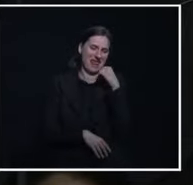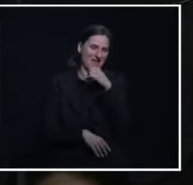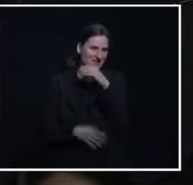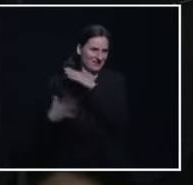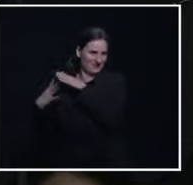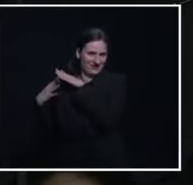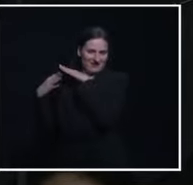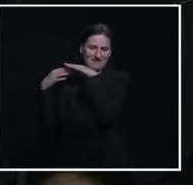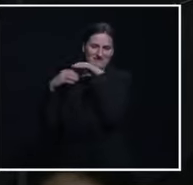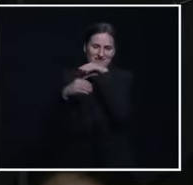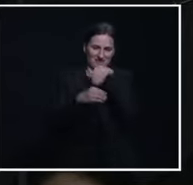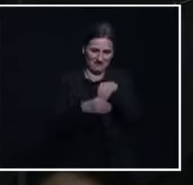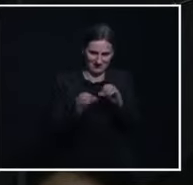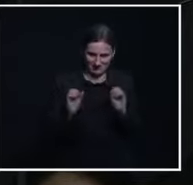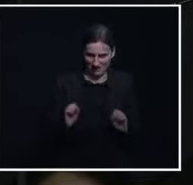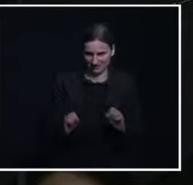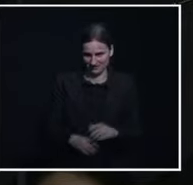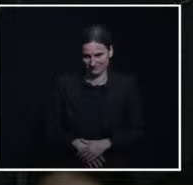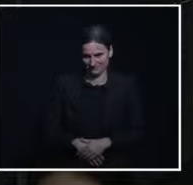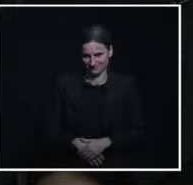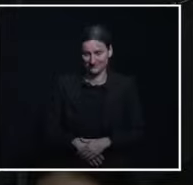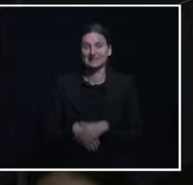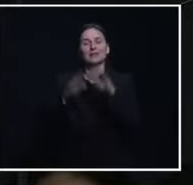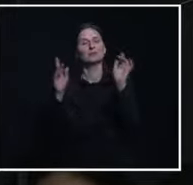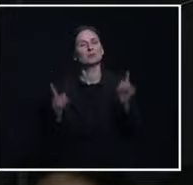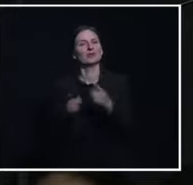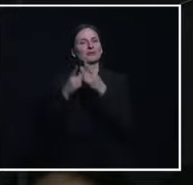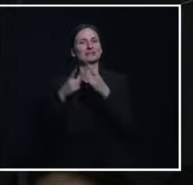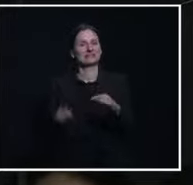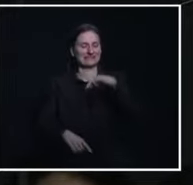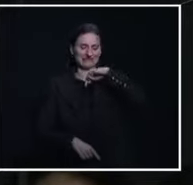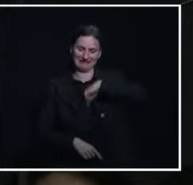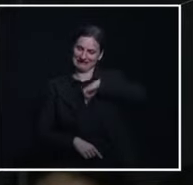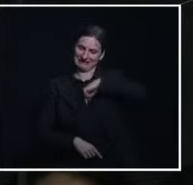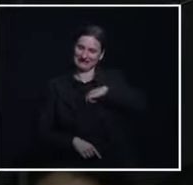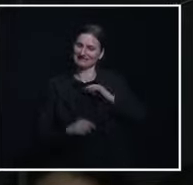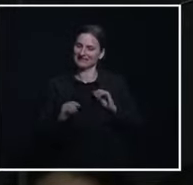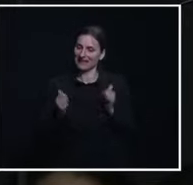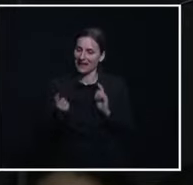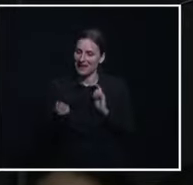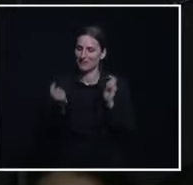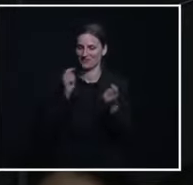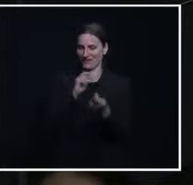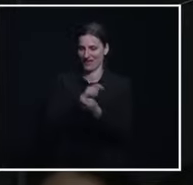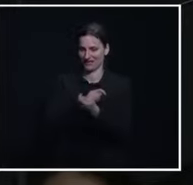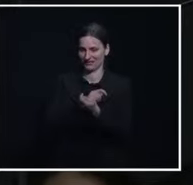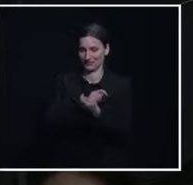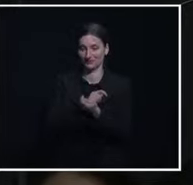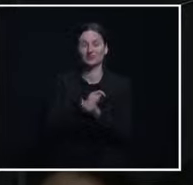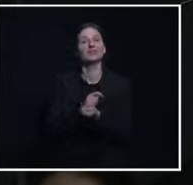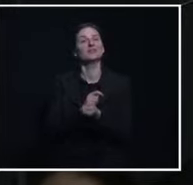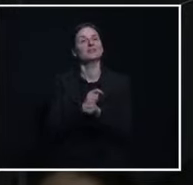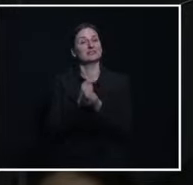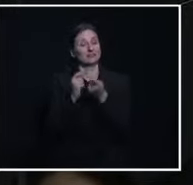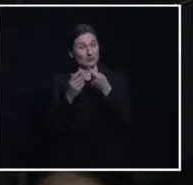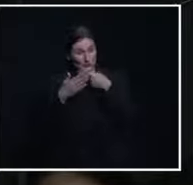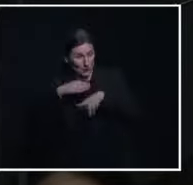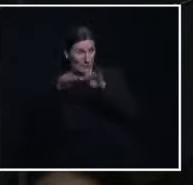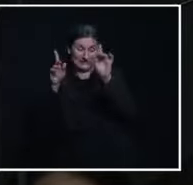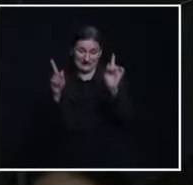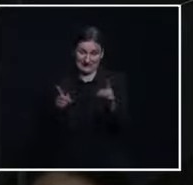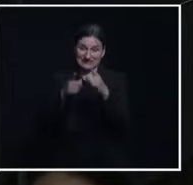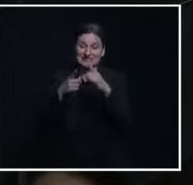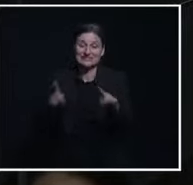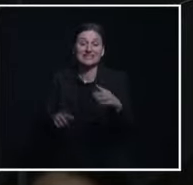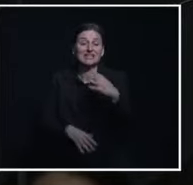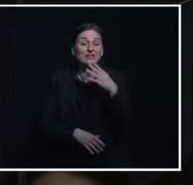einfügen lassen. Das heißt, das Singen verändert dann unser Leben. diese Eindrücke des Singens wollen